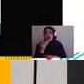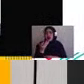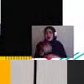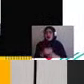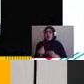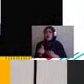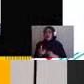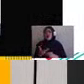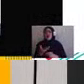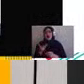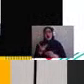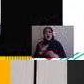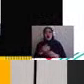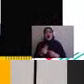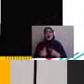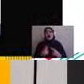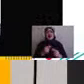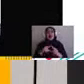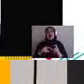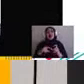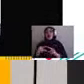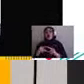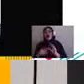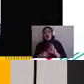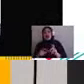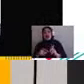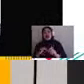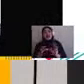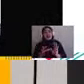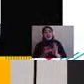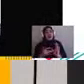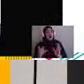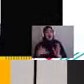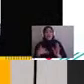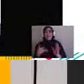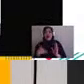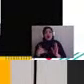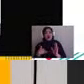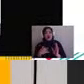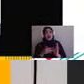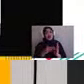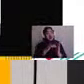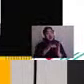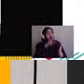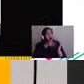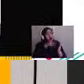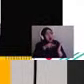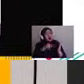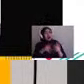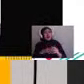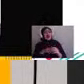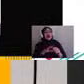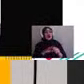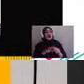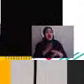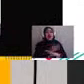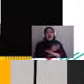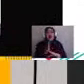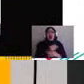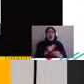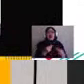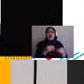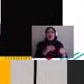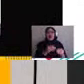yang barangkali bisa diklik, kita tidak perlu melakukan pembayaran terhadap asuransi tersebut. Kan tergantung barangnya, tidak semua barang mungkin perlu diasuransikan.